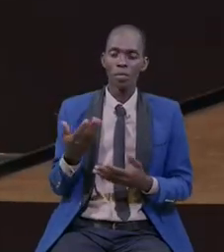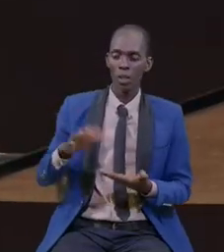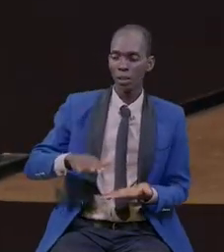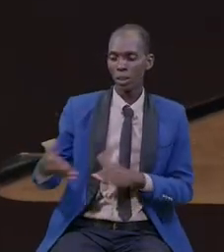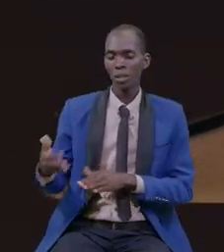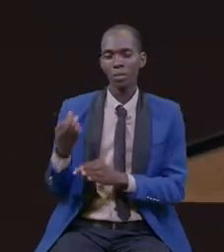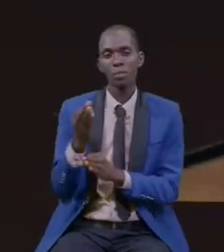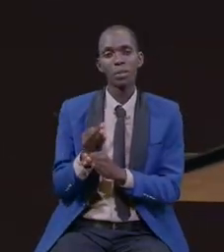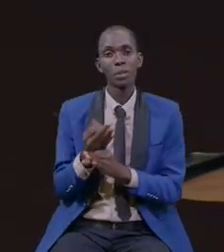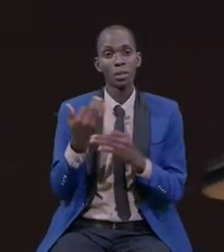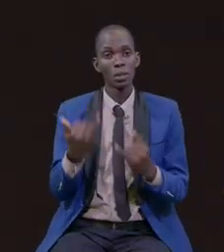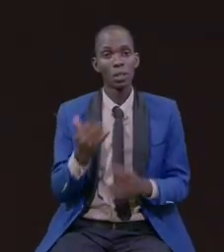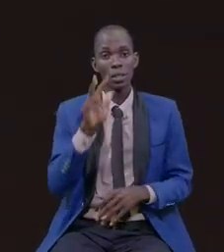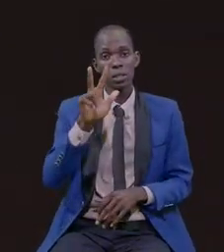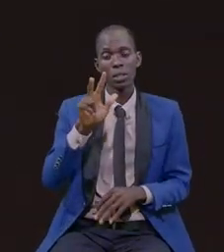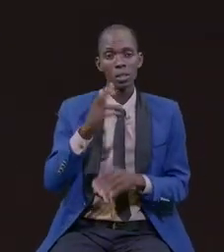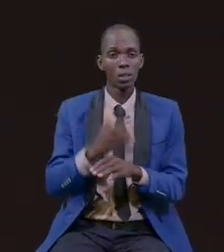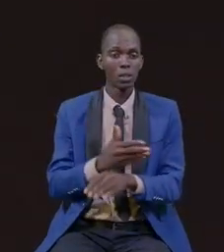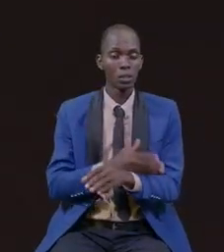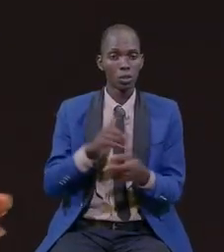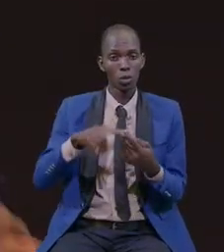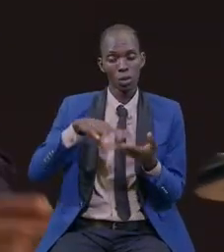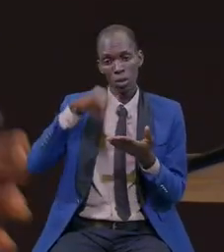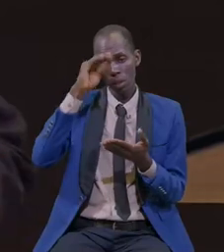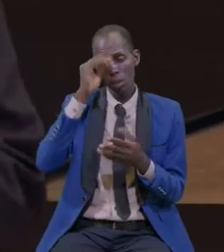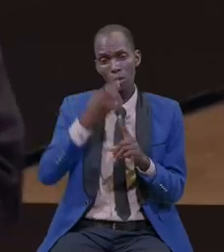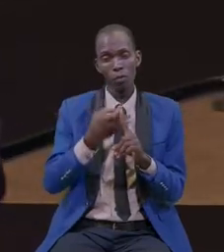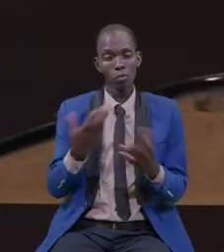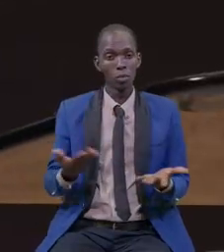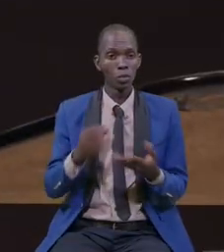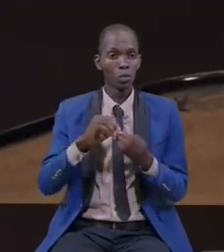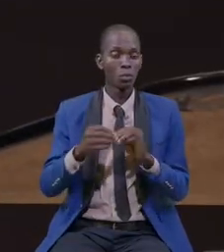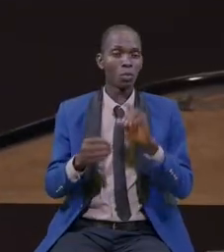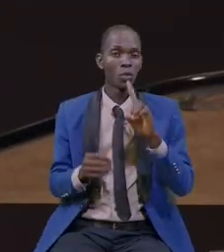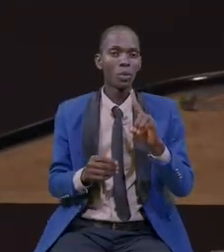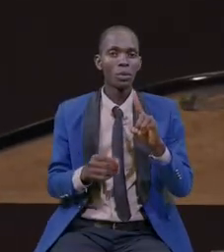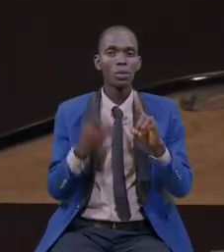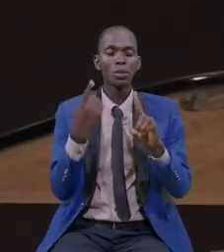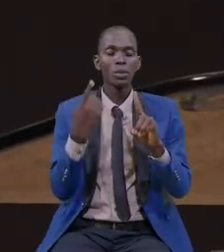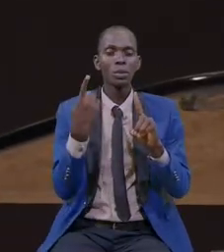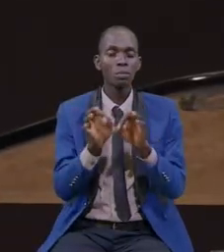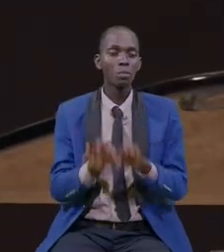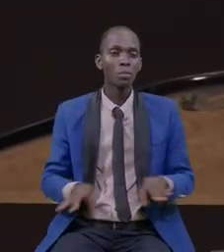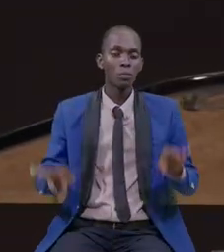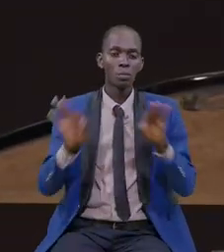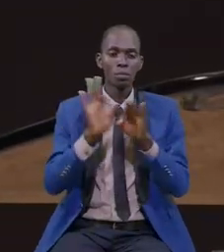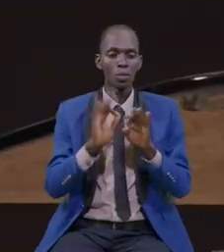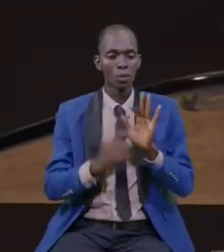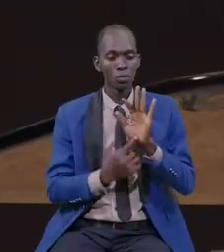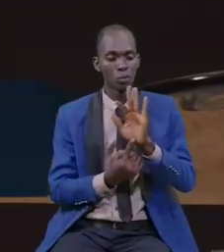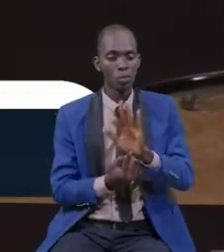foi nous allons considérer trois points aujourd'hui numéro 1 nous parlerons de la démonstration